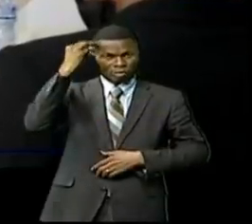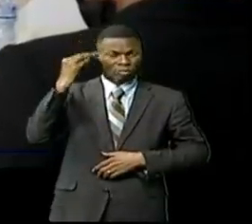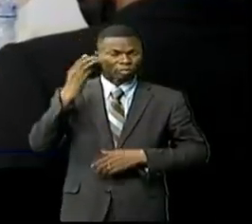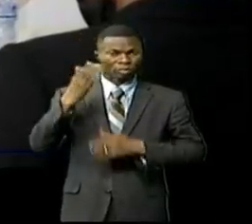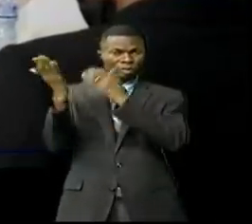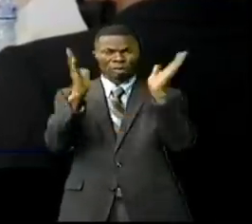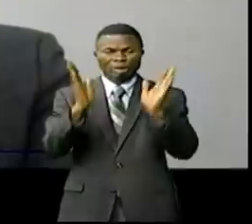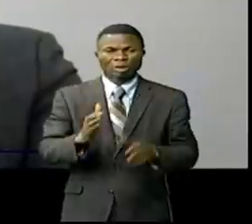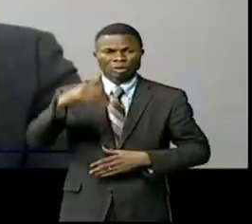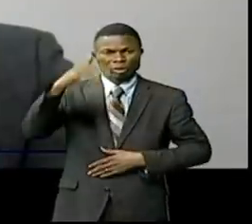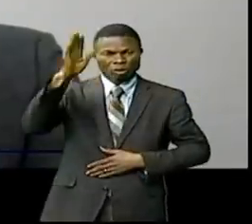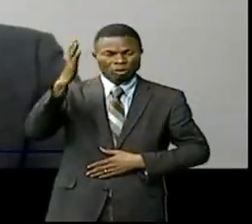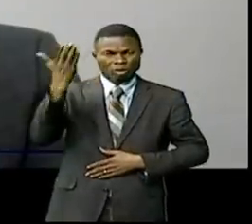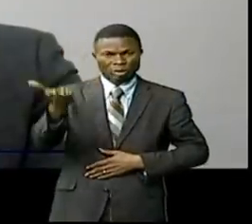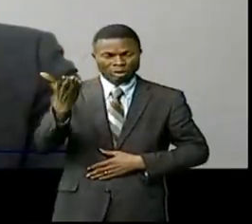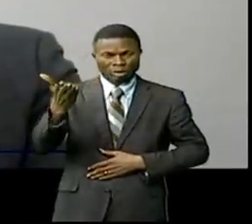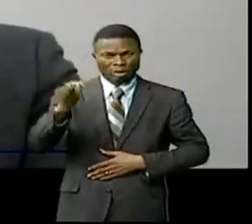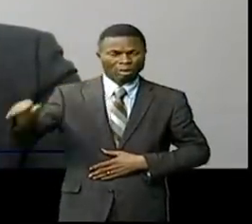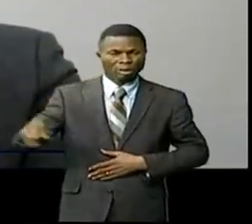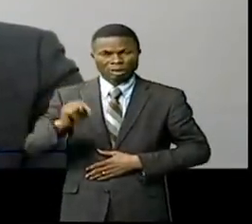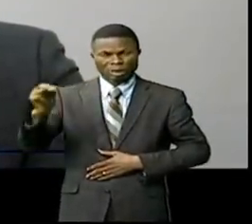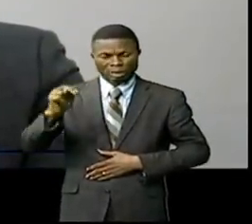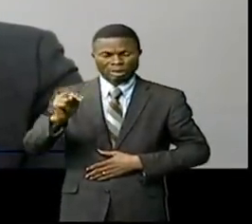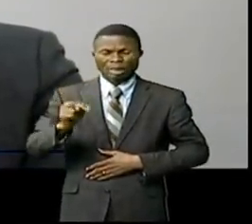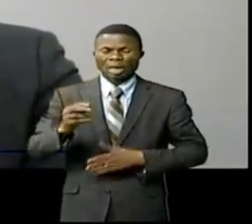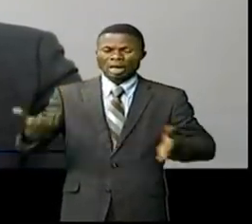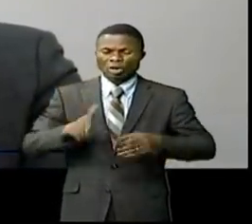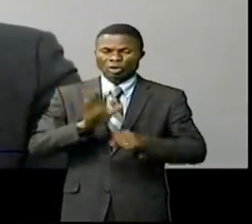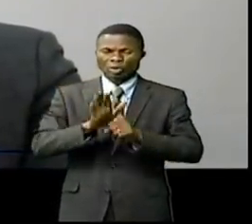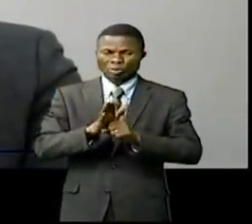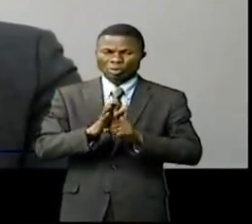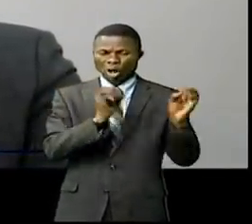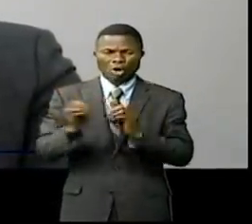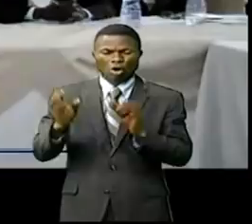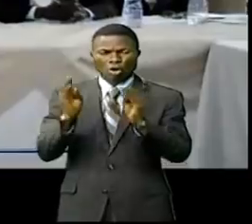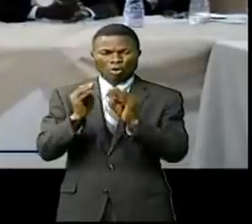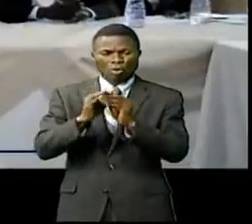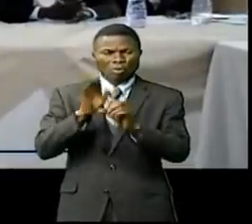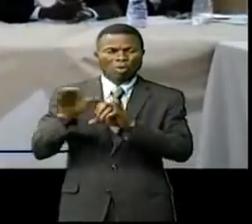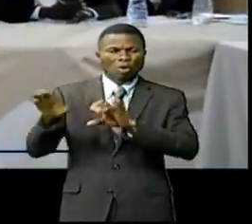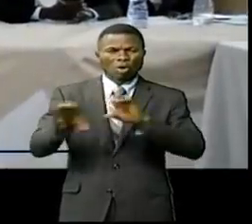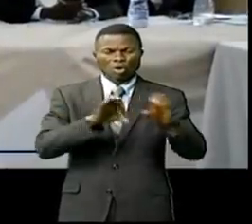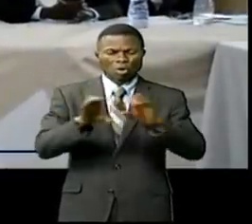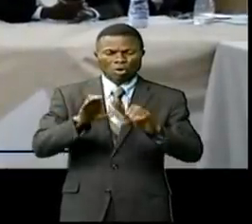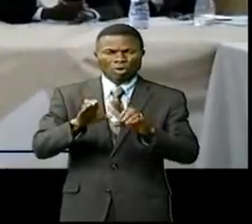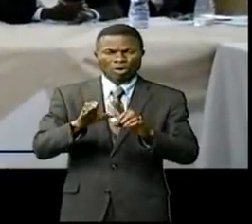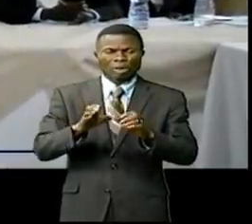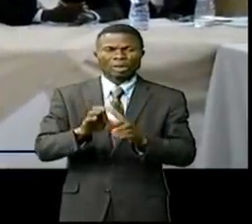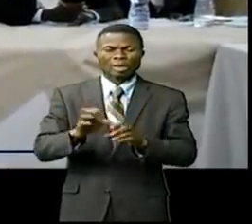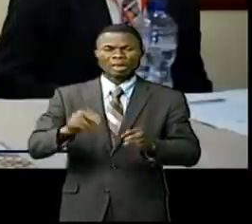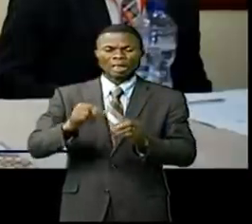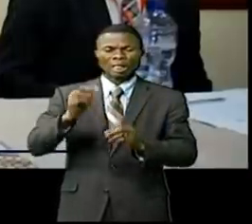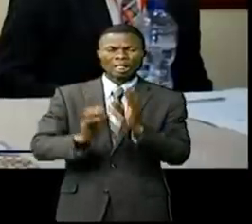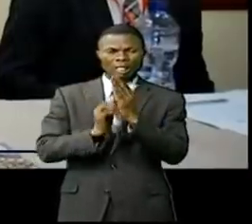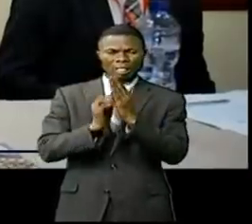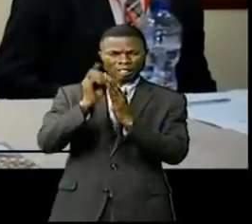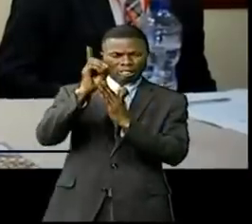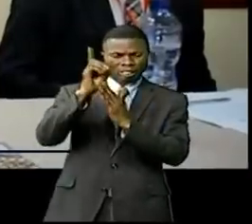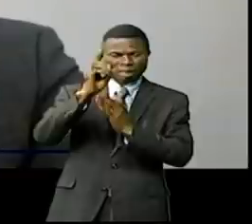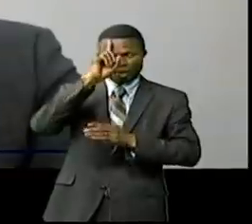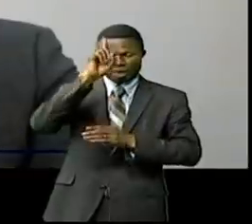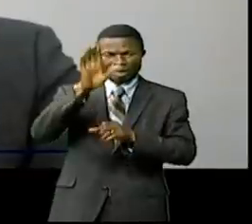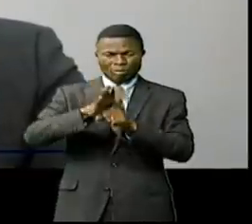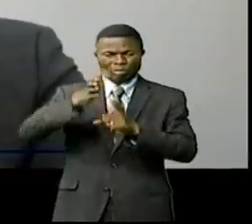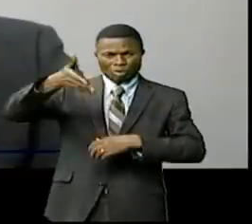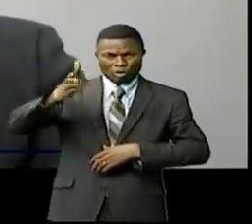extérieur Jean-Lucien Boussa qui salue la pertinence de la tenue de cette formation multisectorielle transversale des mises à niveau des 10 experts. Organisé